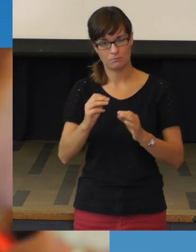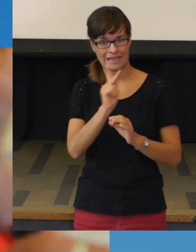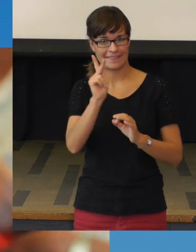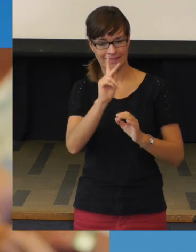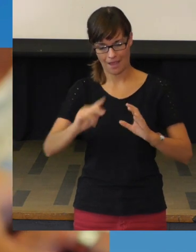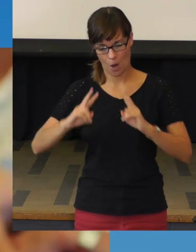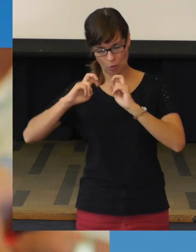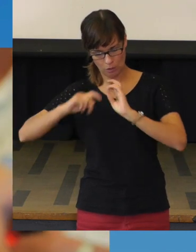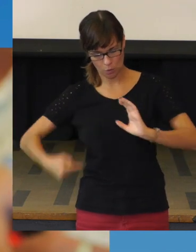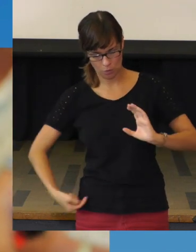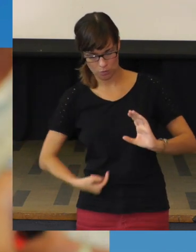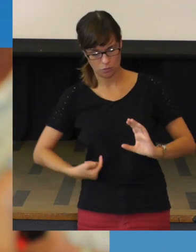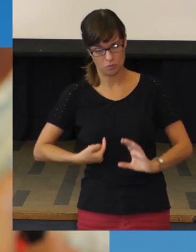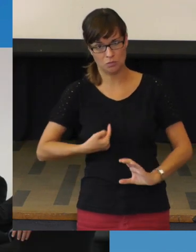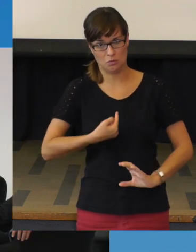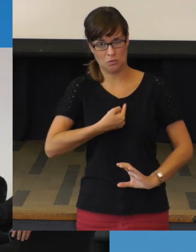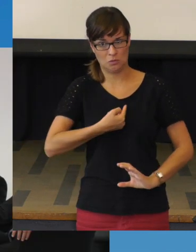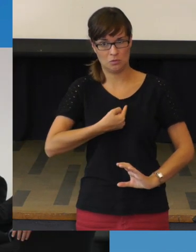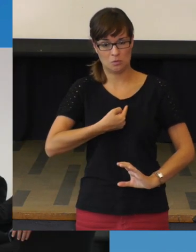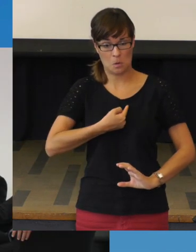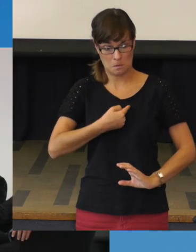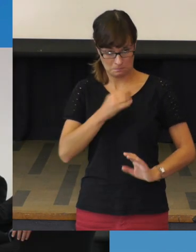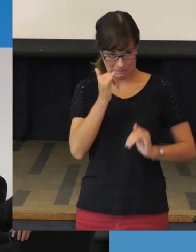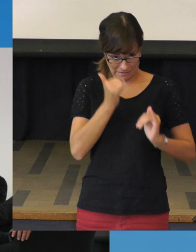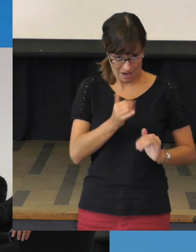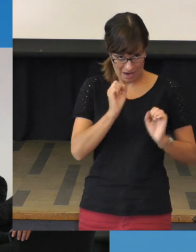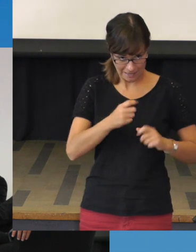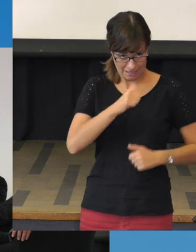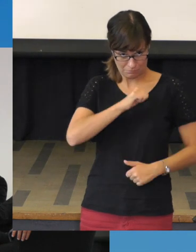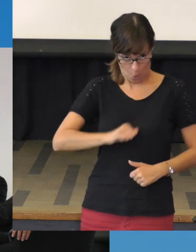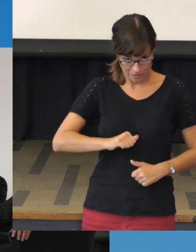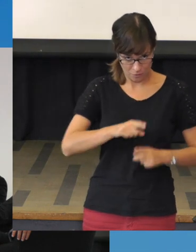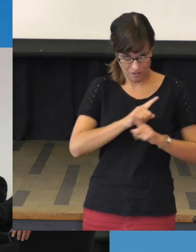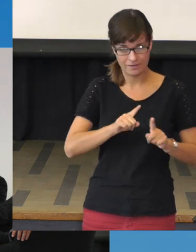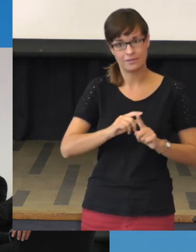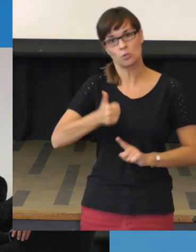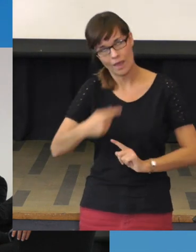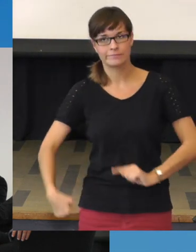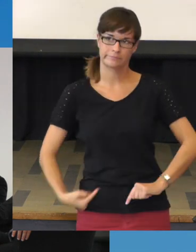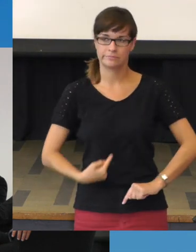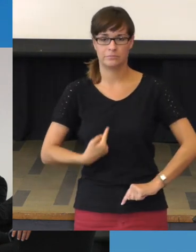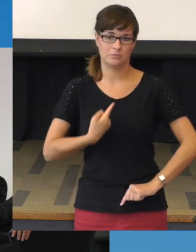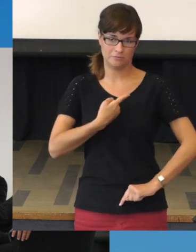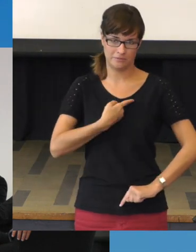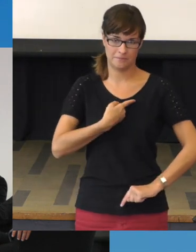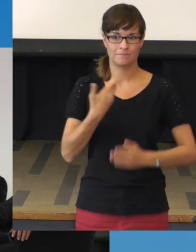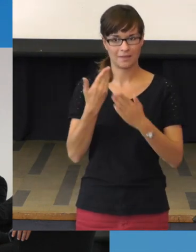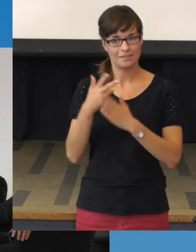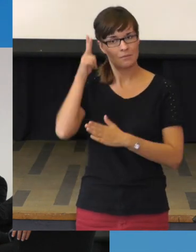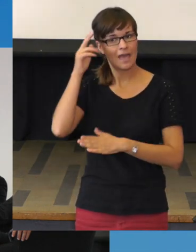Herzkatheteruntersuchung erst vorher abgeklärt werden sollte. Das ist dann unter Herrn Dr.